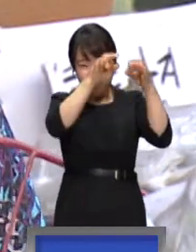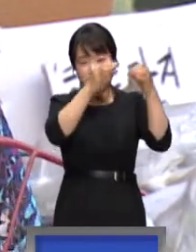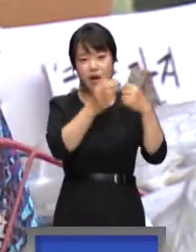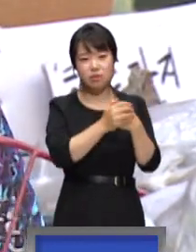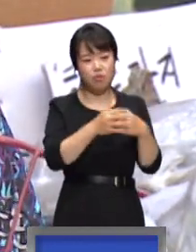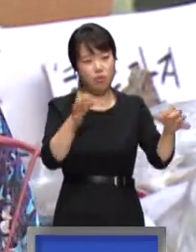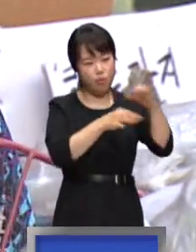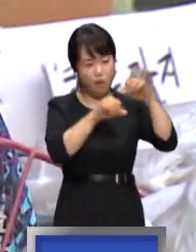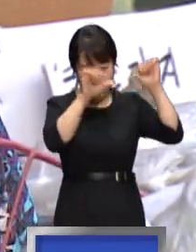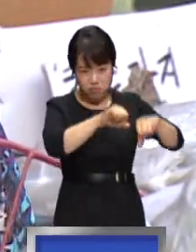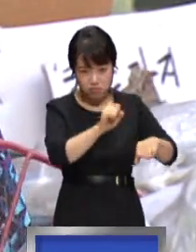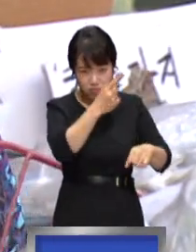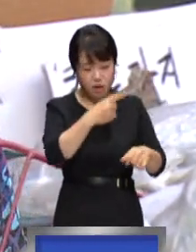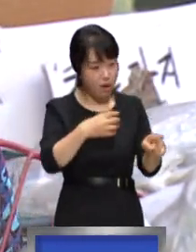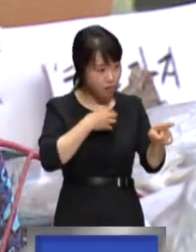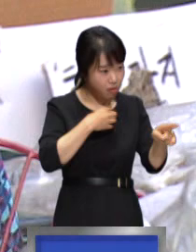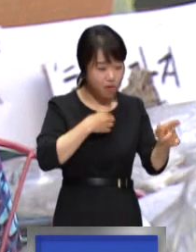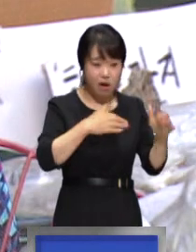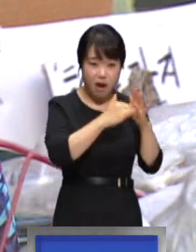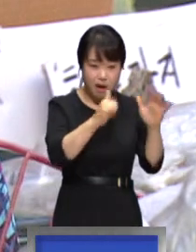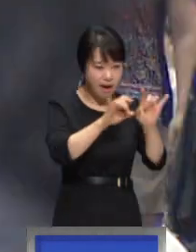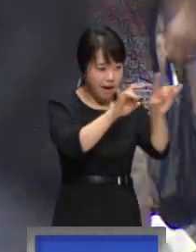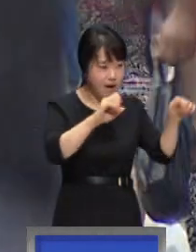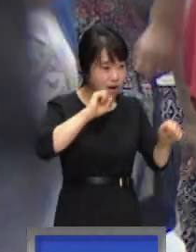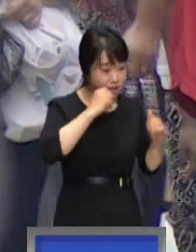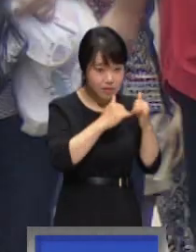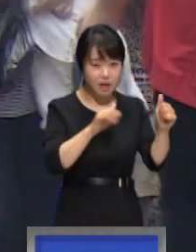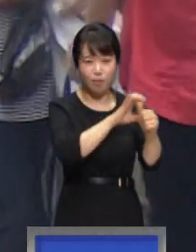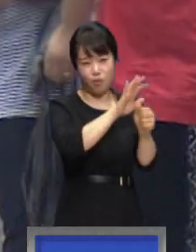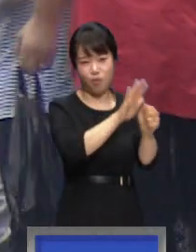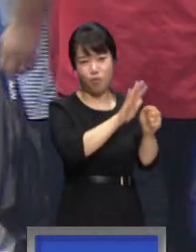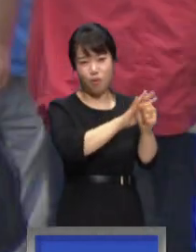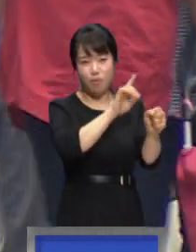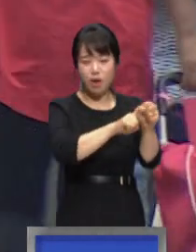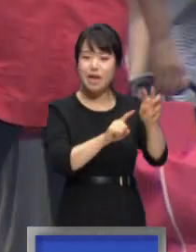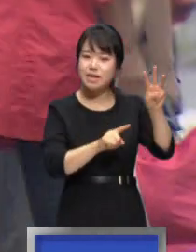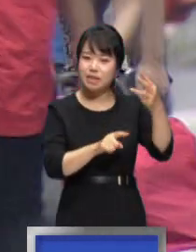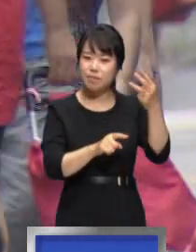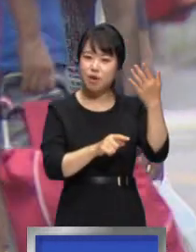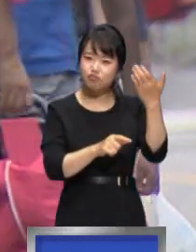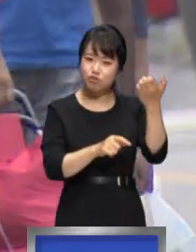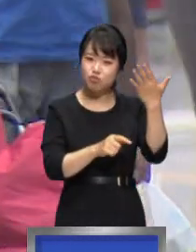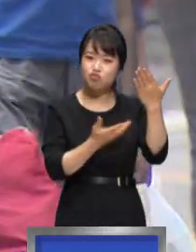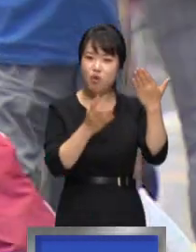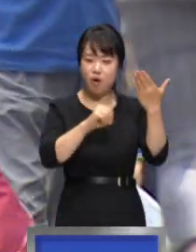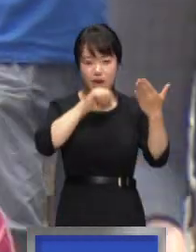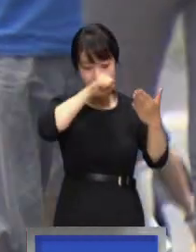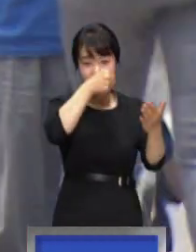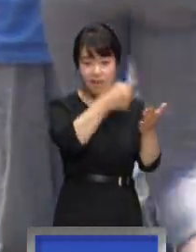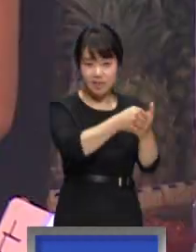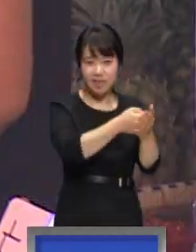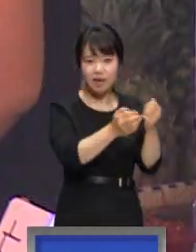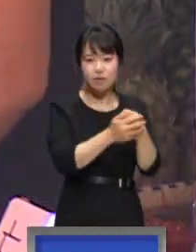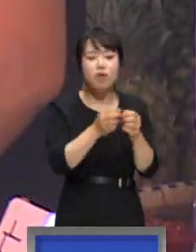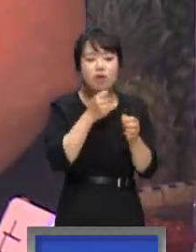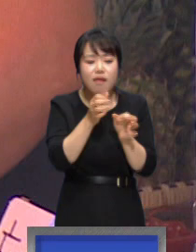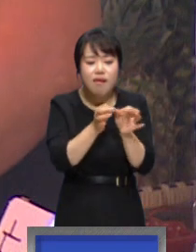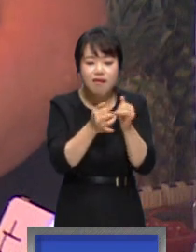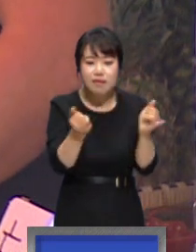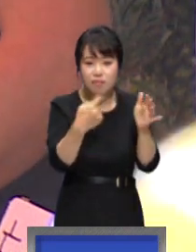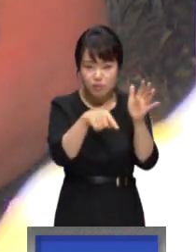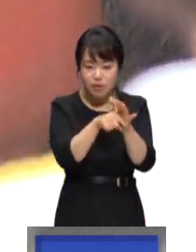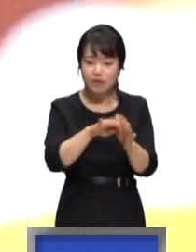경기 침체로 위기를 맞고 있는 취약계층 보호를 위해 399억 원이 배정됐고 소상공인을